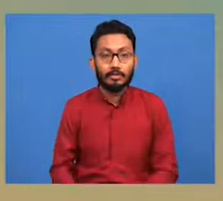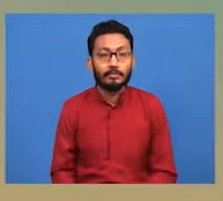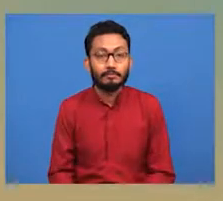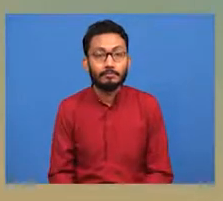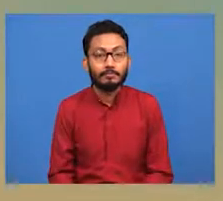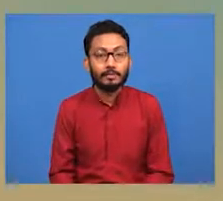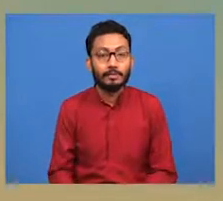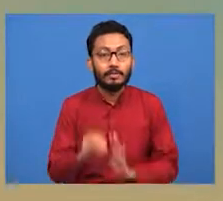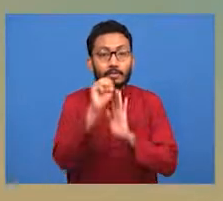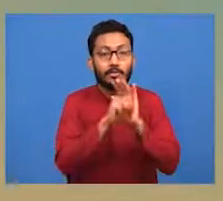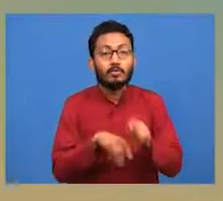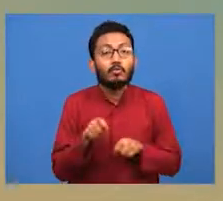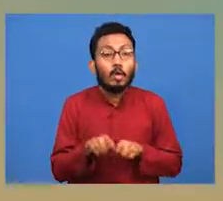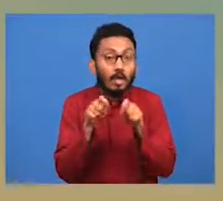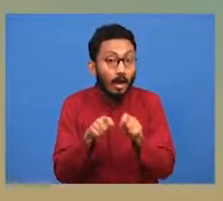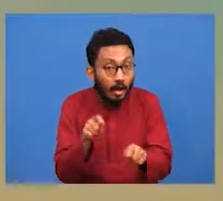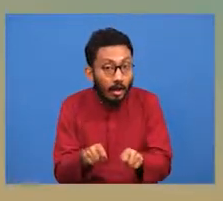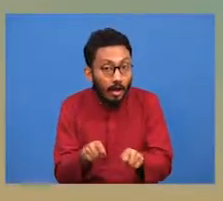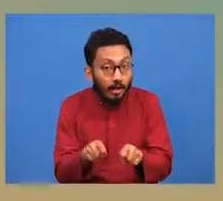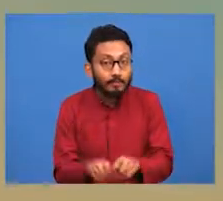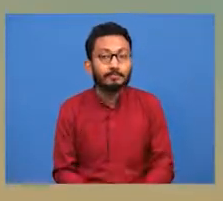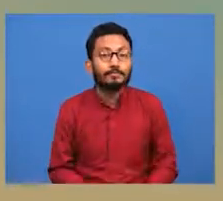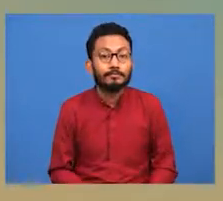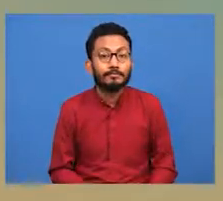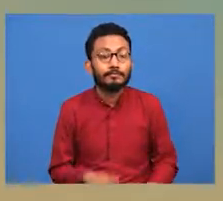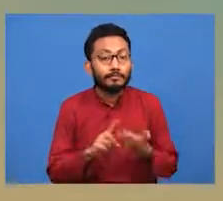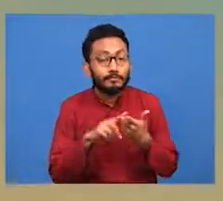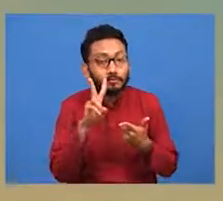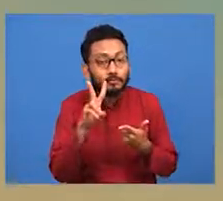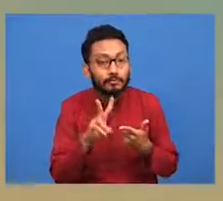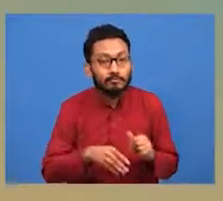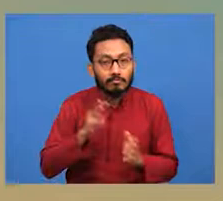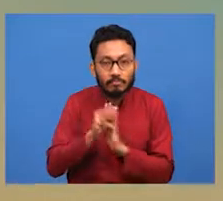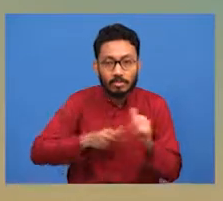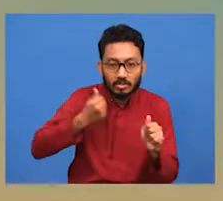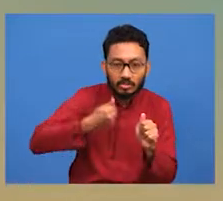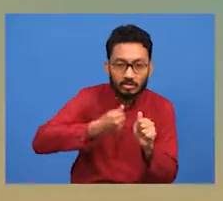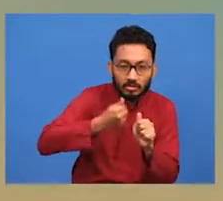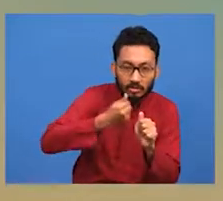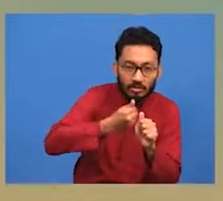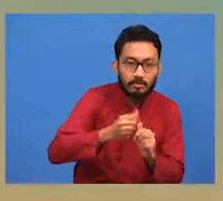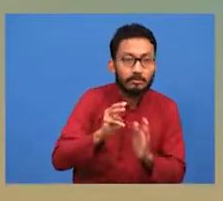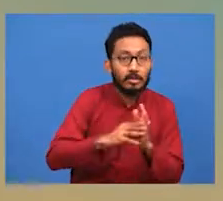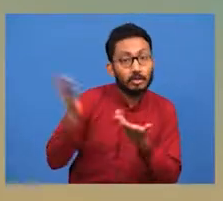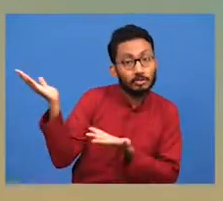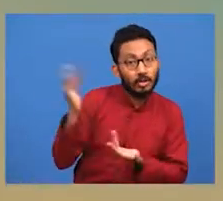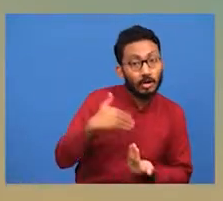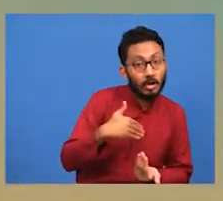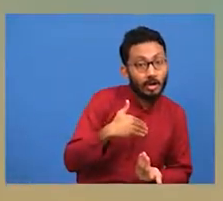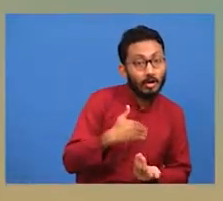menunggang. Kedua, mengajar. Ketiga, bersorak.